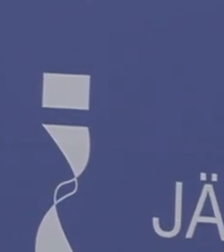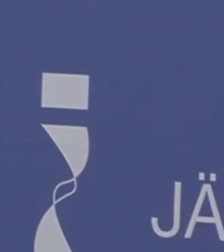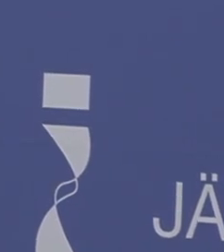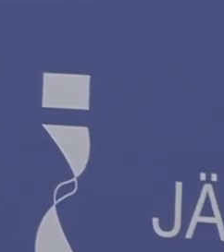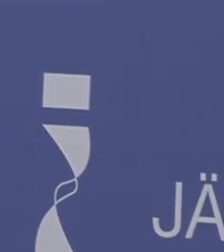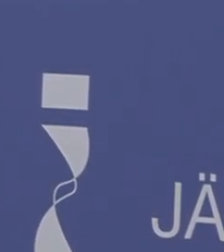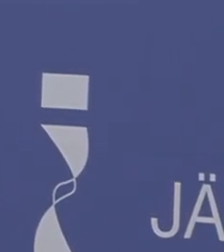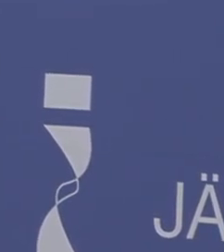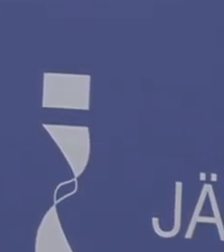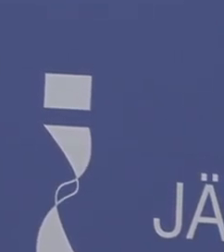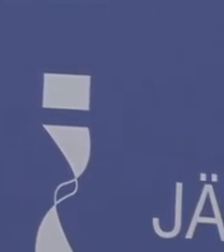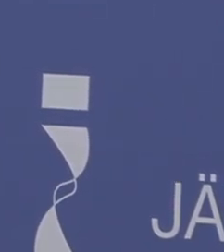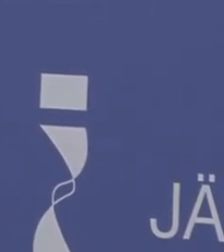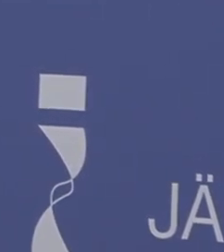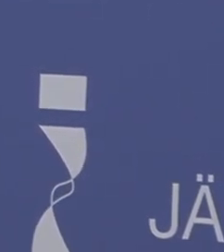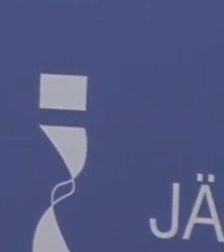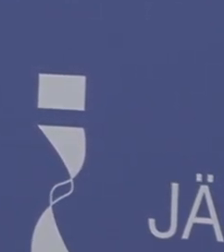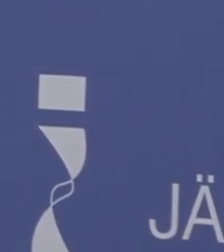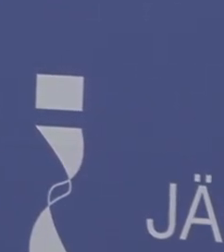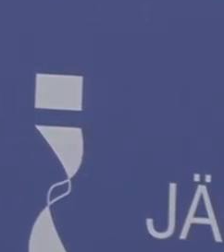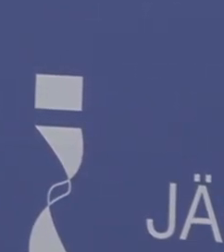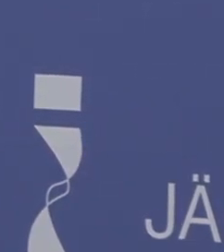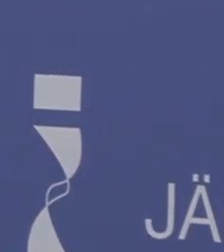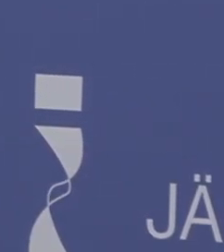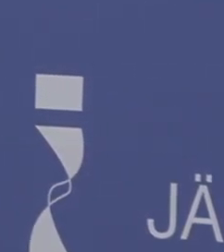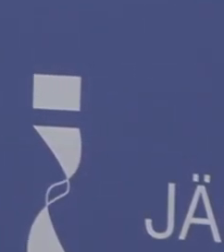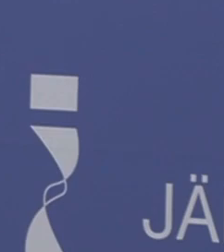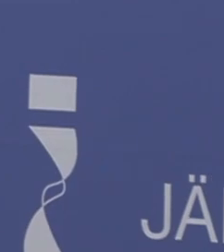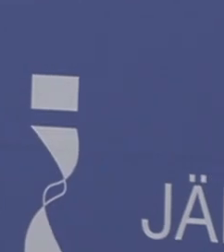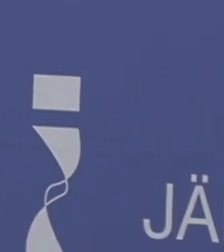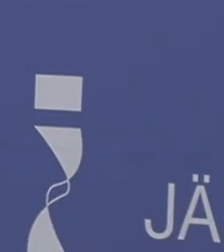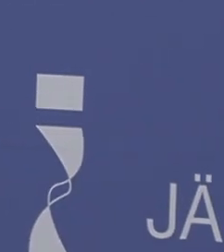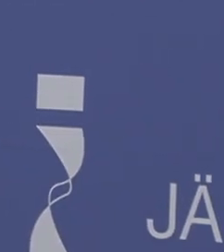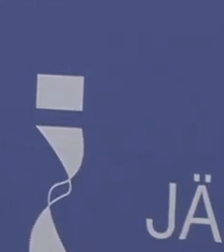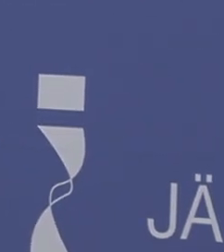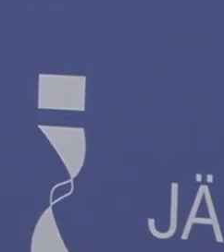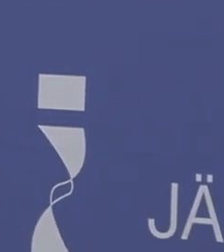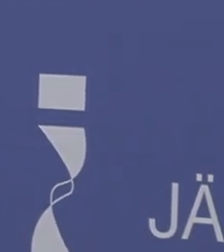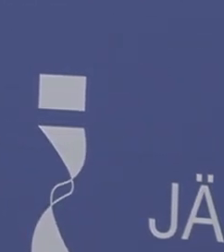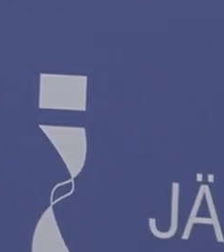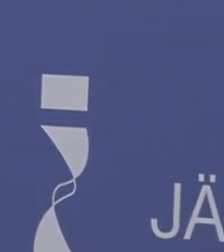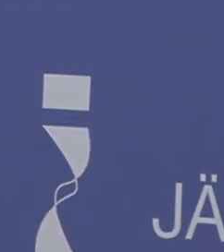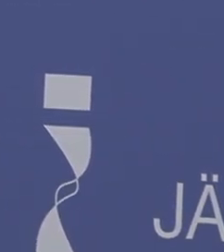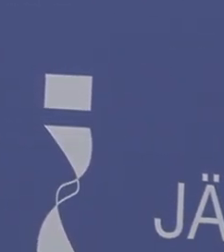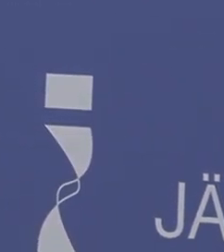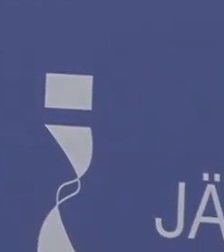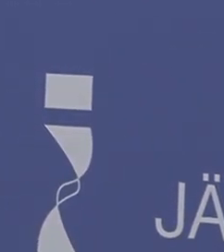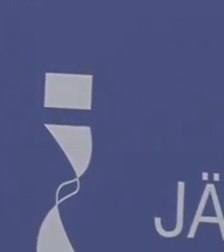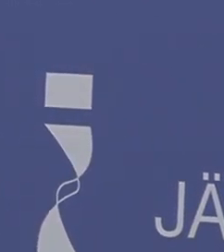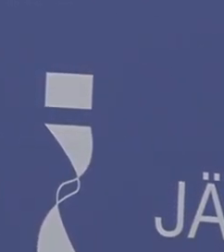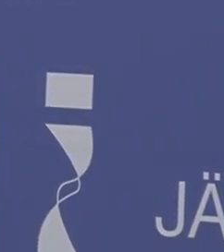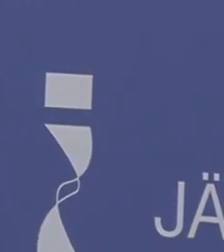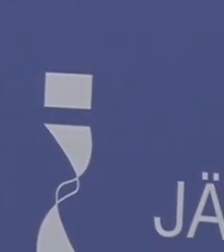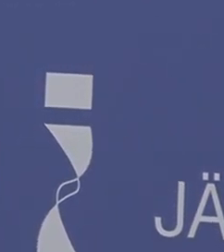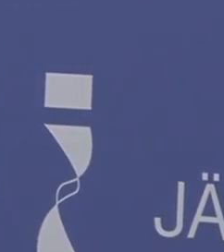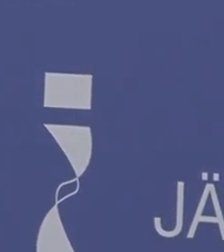digital tidsålder. Hur ser vi till att alla nås av nyheter och litar på medierna och känner igen